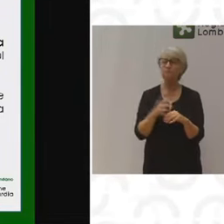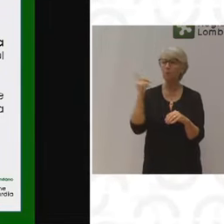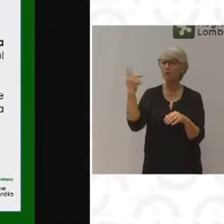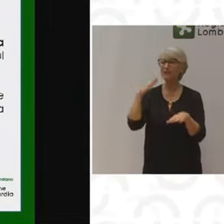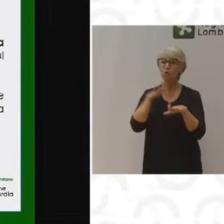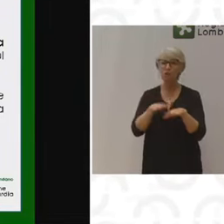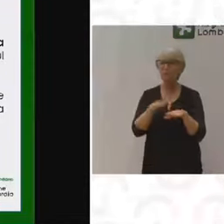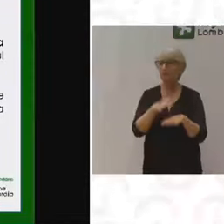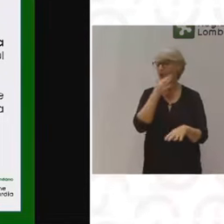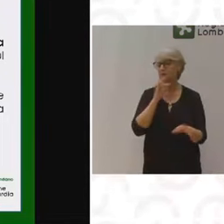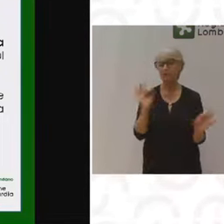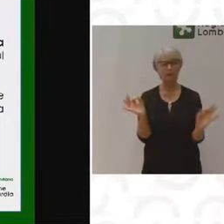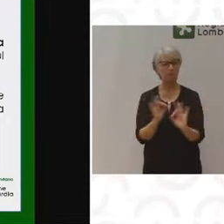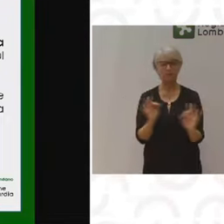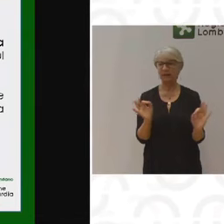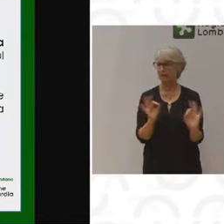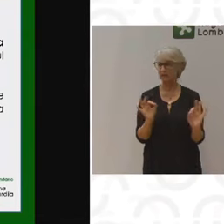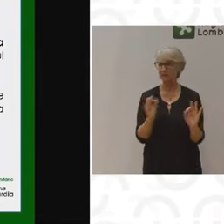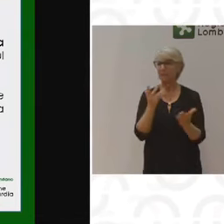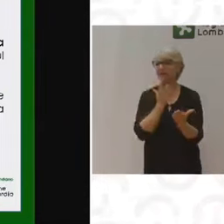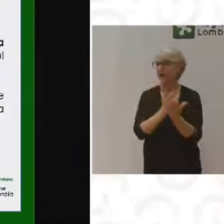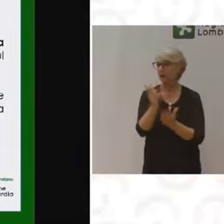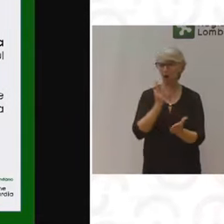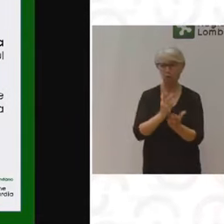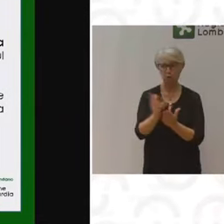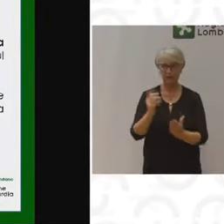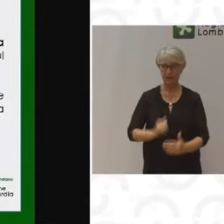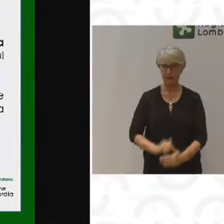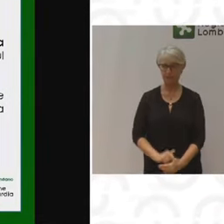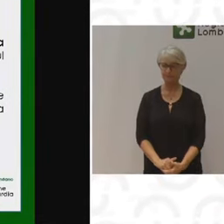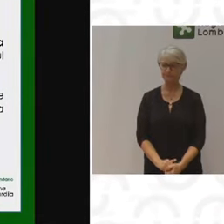esperienze bellissime da raccontare.